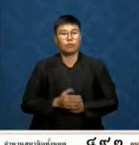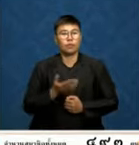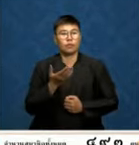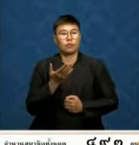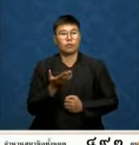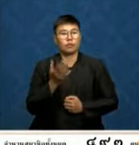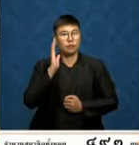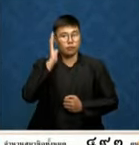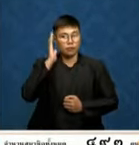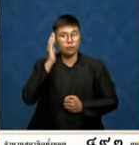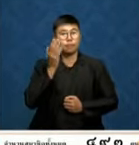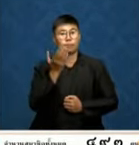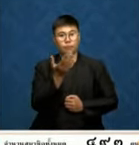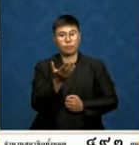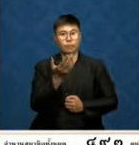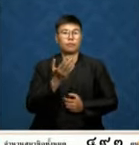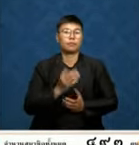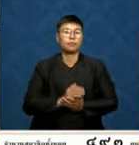งเชิญครับ